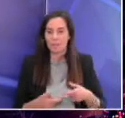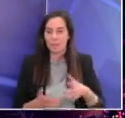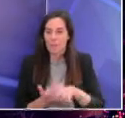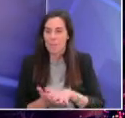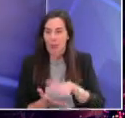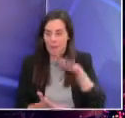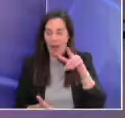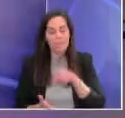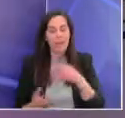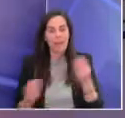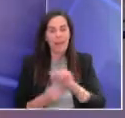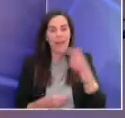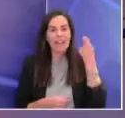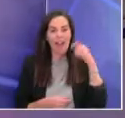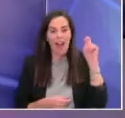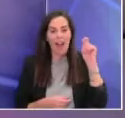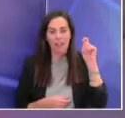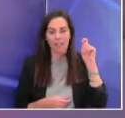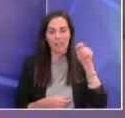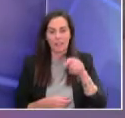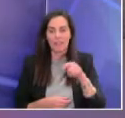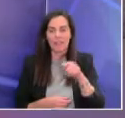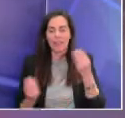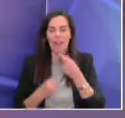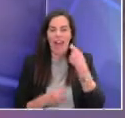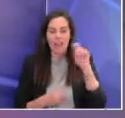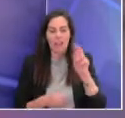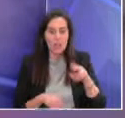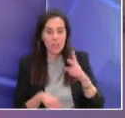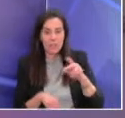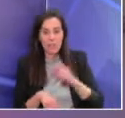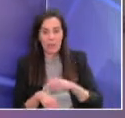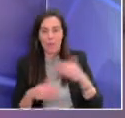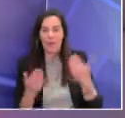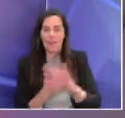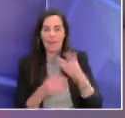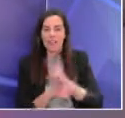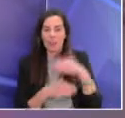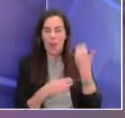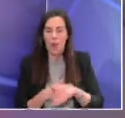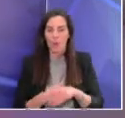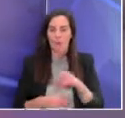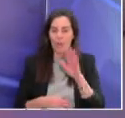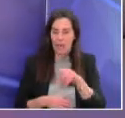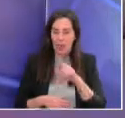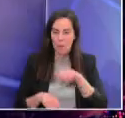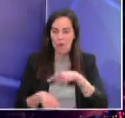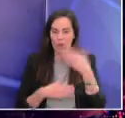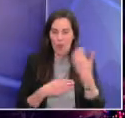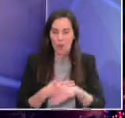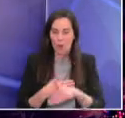והביג דאטה, זה הדבר הכי יקר. הכי יקר היום. זה המחצב הכי יקר. יש לנו זמן לפייק אחרון. יש אחרון, גם מהשעות